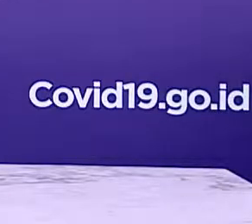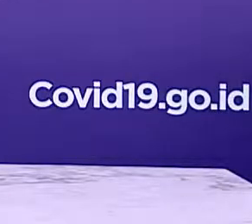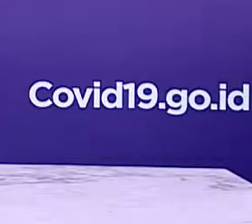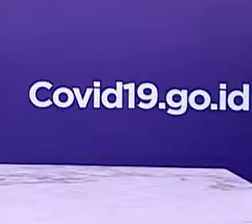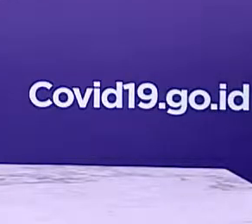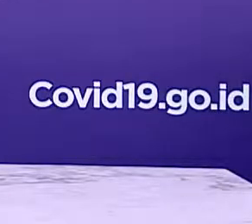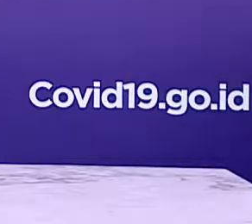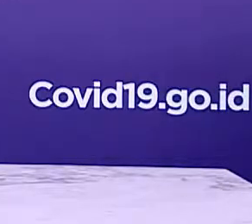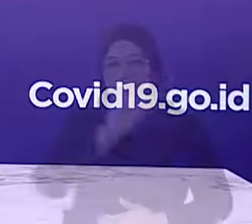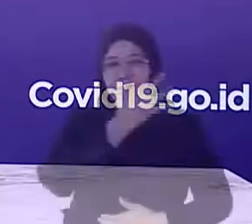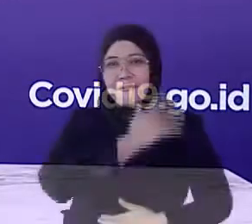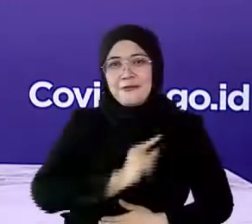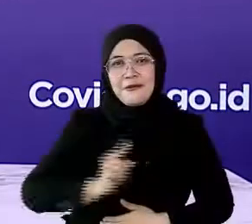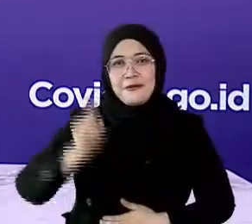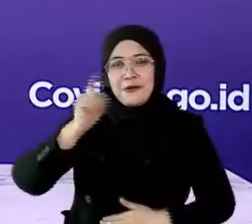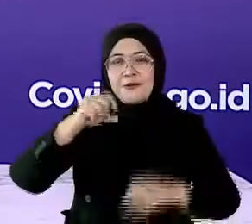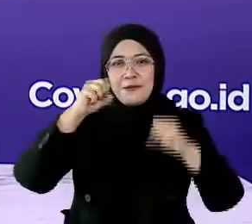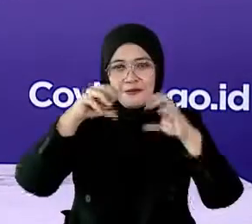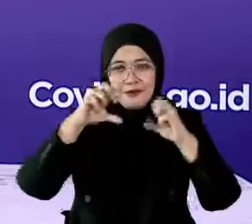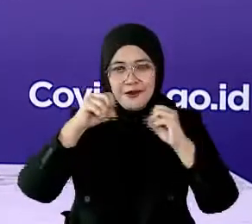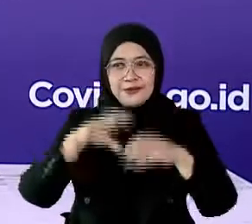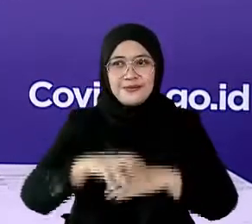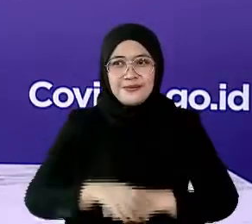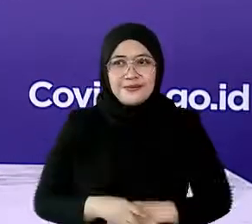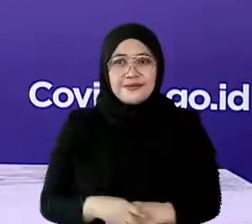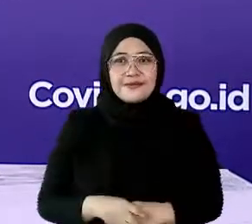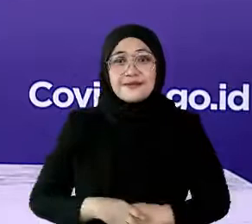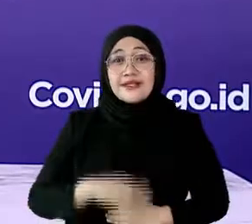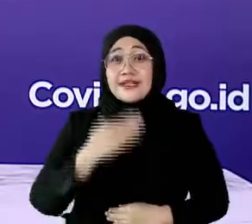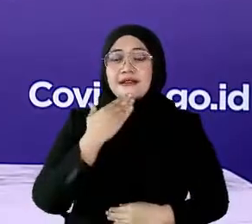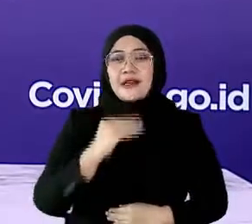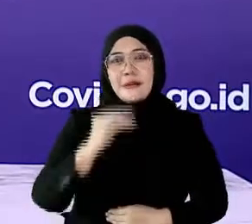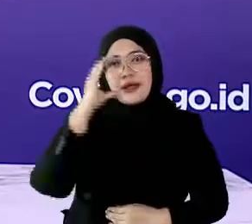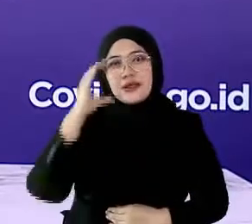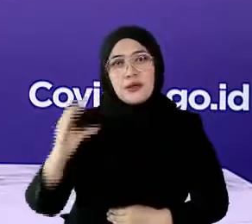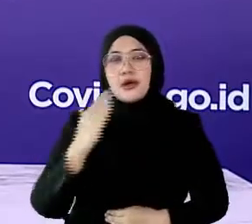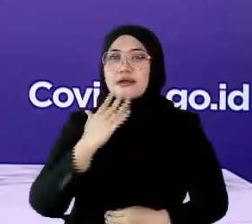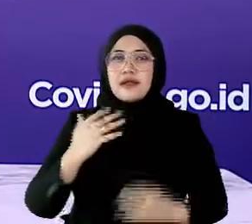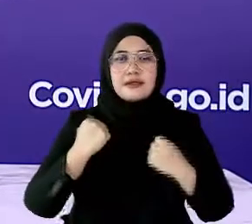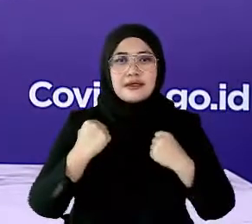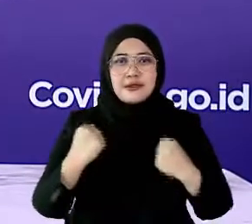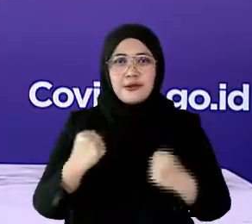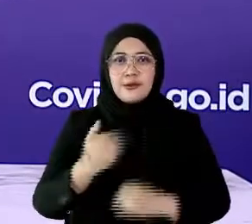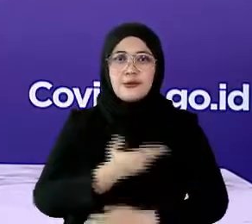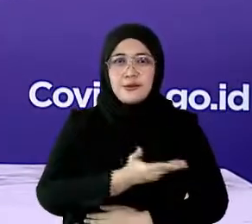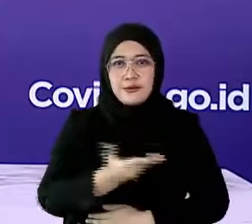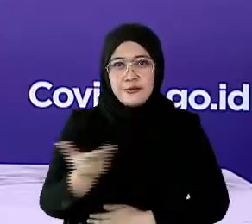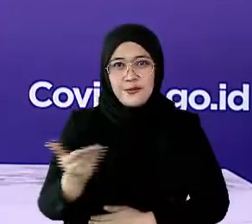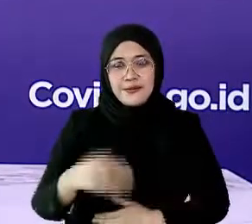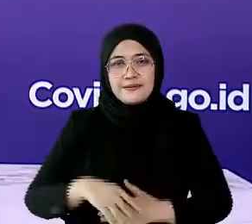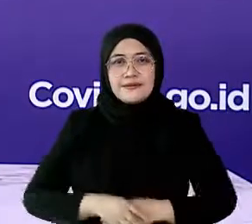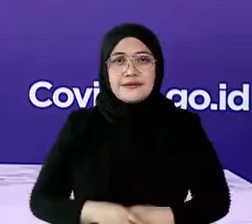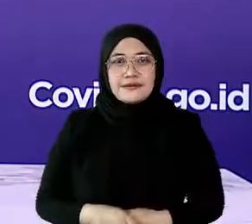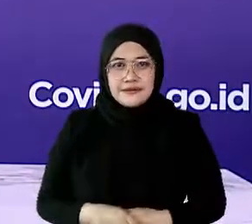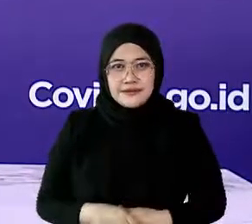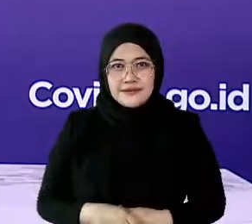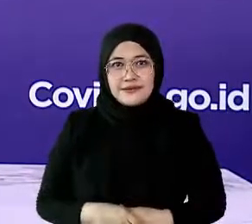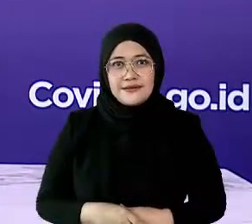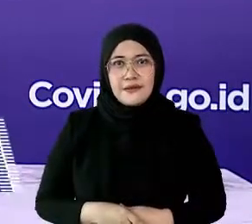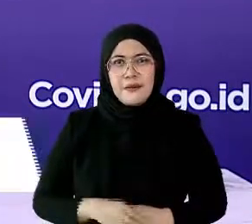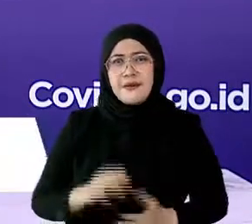Hai assalamualaikum warahmatullahi wabarakatuh selamat sore salam sejahtera untuk kita semuanya